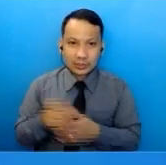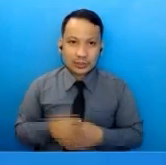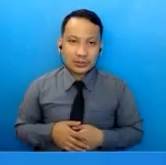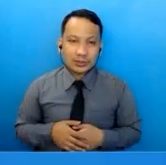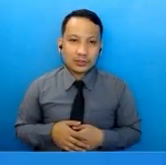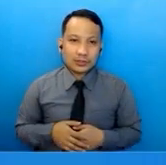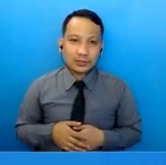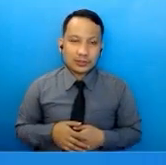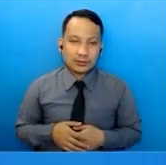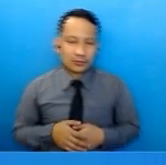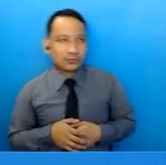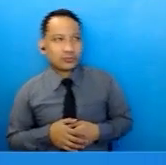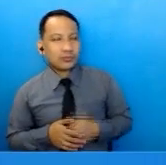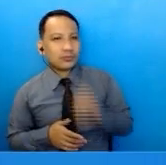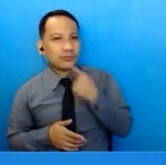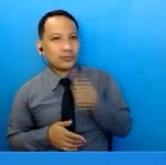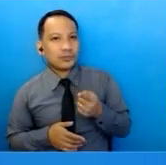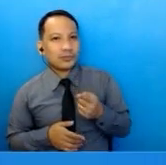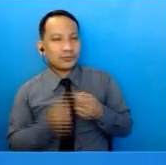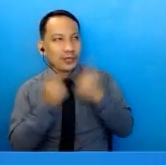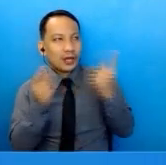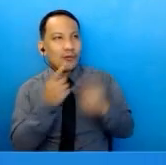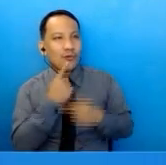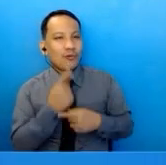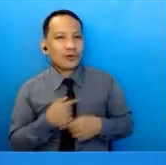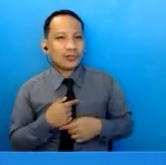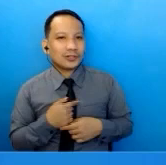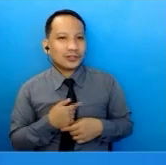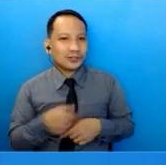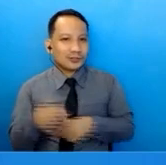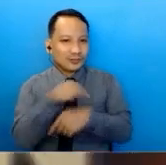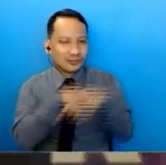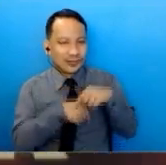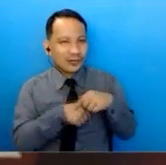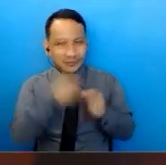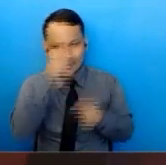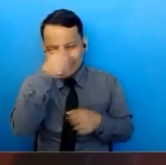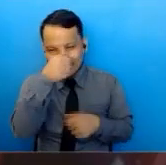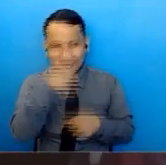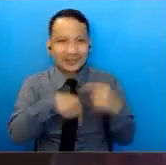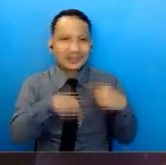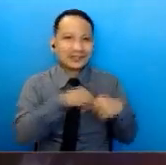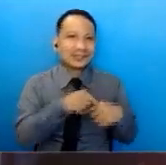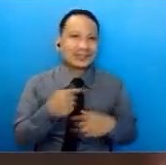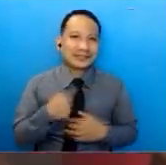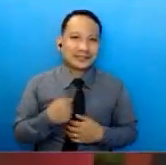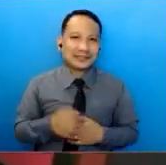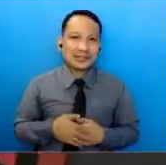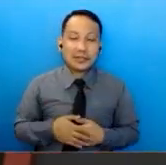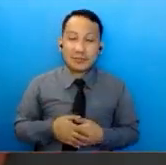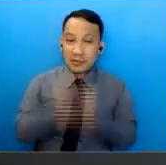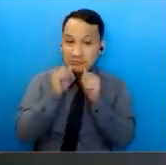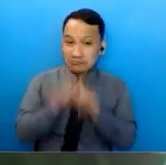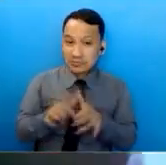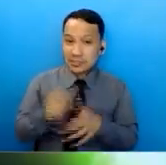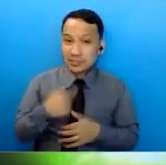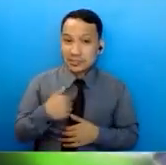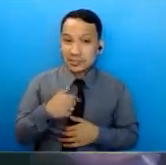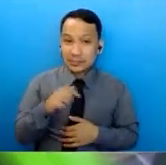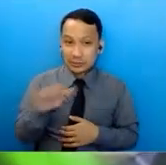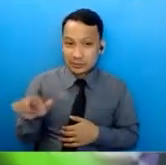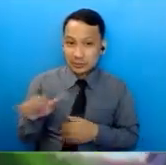medyo nostalgic. Alam mo yun, parang nag-full circle yung career ko. Blessing din daw para kay Allan ng